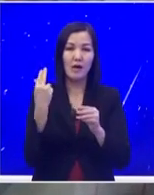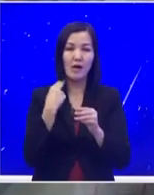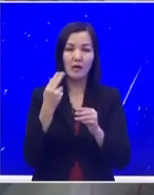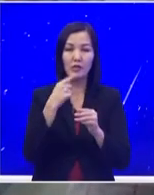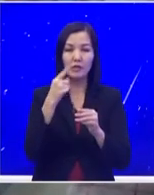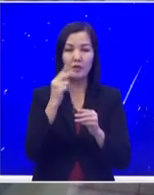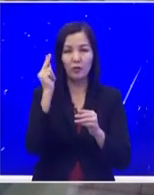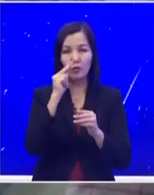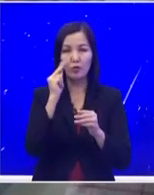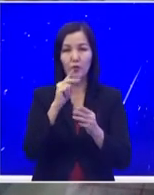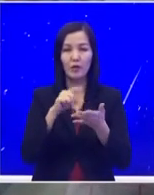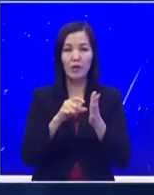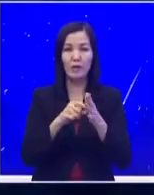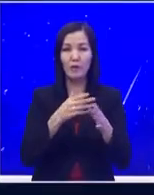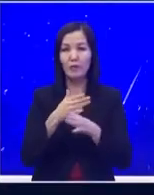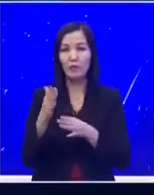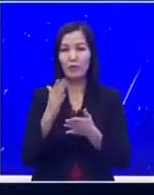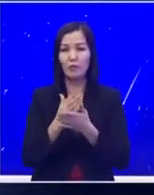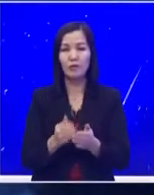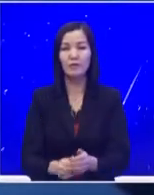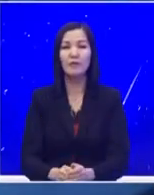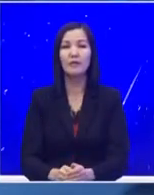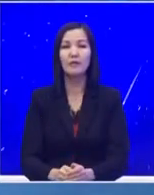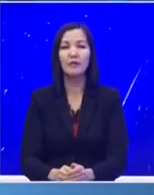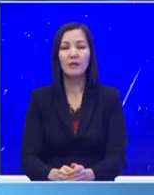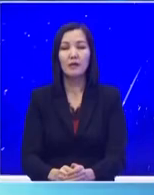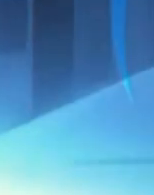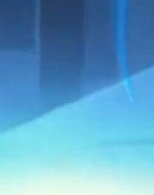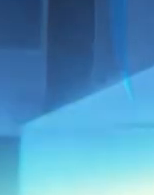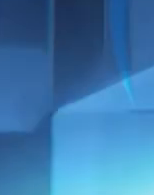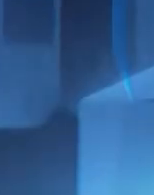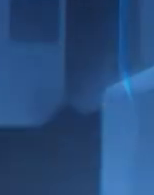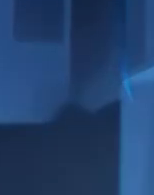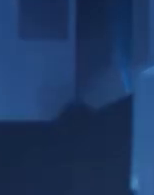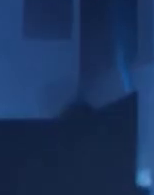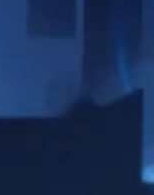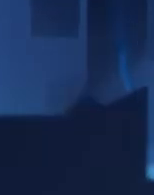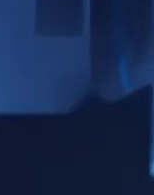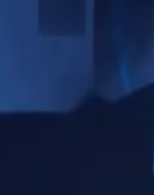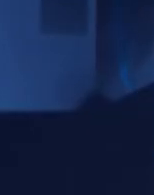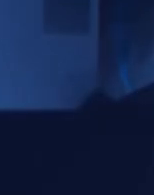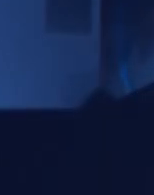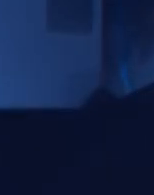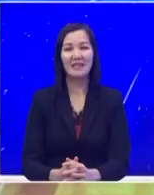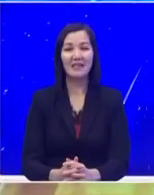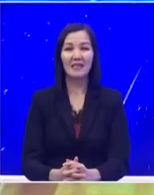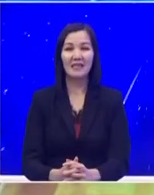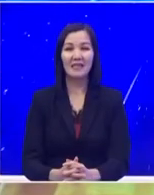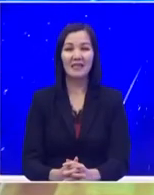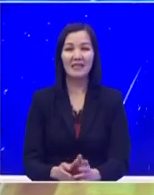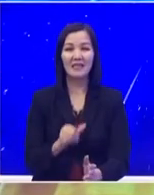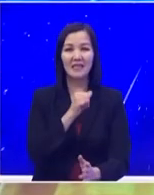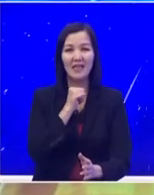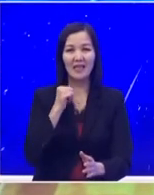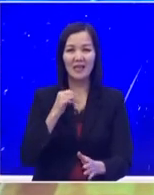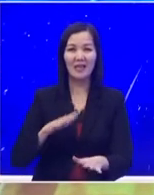оқытуға байланысты біз кабинет бөліп отырмыз. Камшат Мұхамеджан, Қайрат Қастырғанов, Жетісу арнасы, Талдықорған.